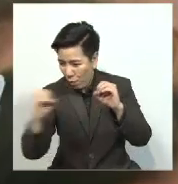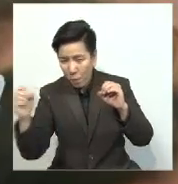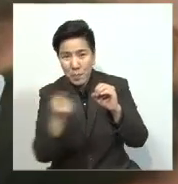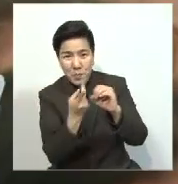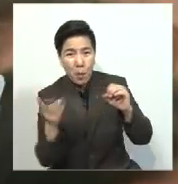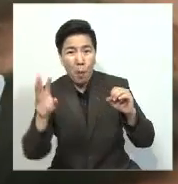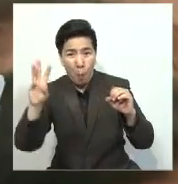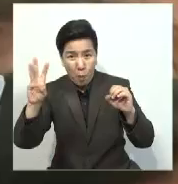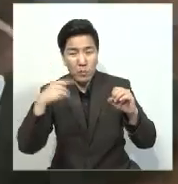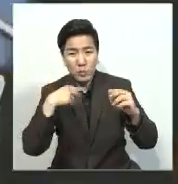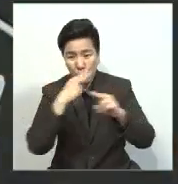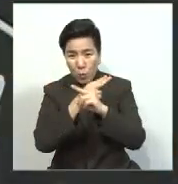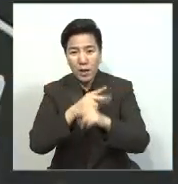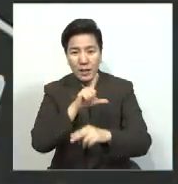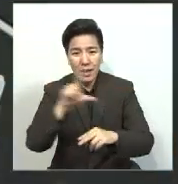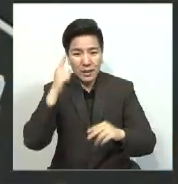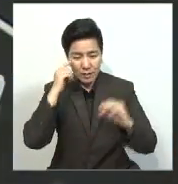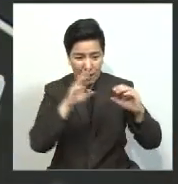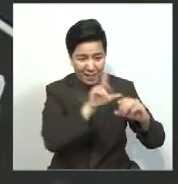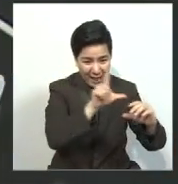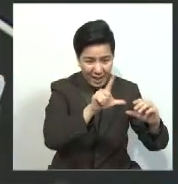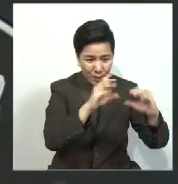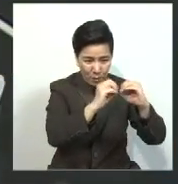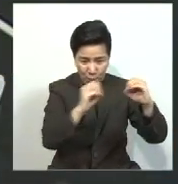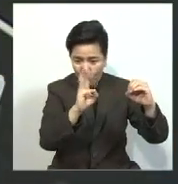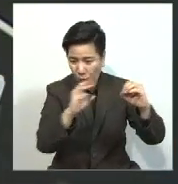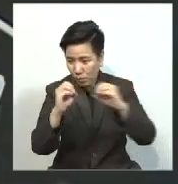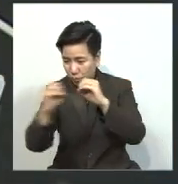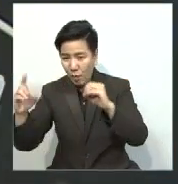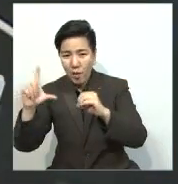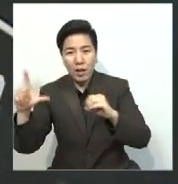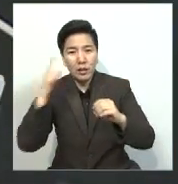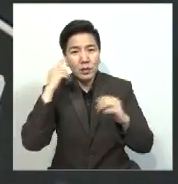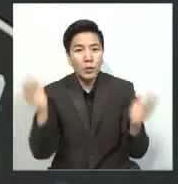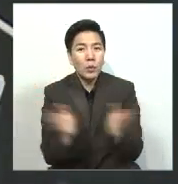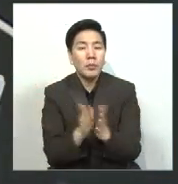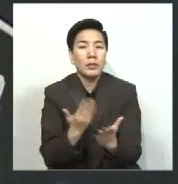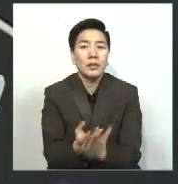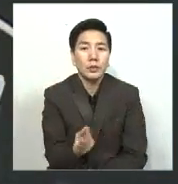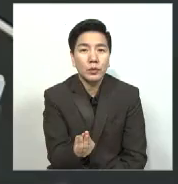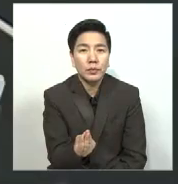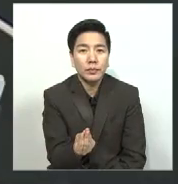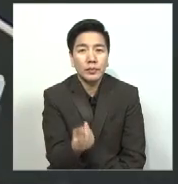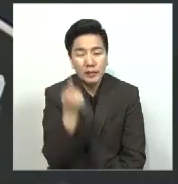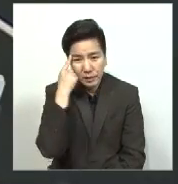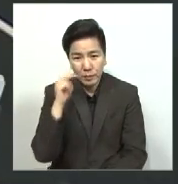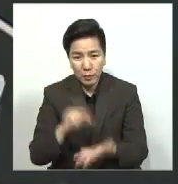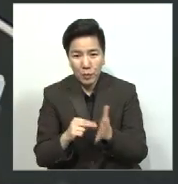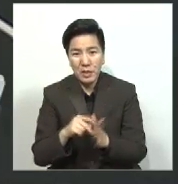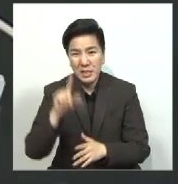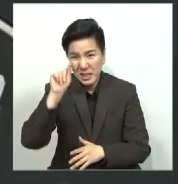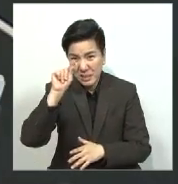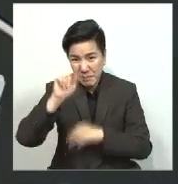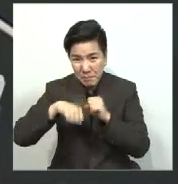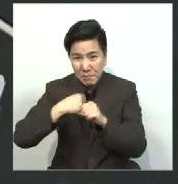มคูณอีกล้านนึงมีศูนย์อีก6ตัวใช่ไหมนั่นน่ะแจกคนละล้านได้คนละเท่าไหร่ใช้เงินเท่าไหร่เท่ากับ20กว่าปี